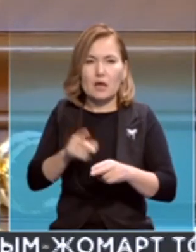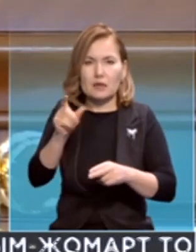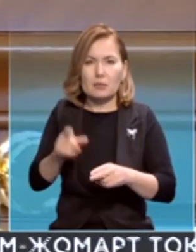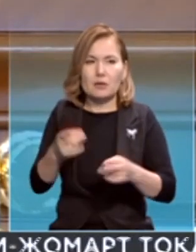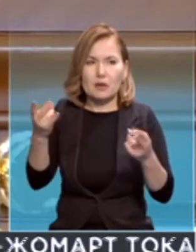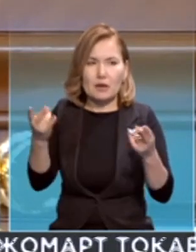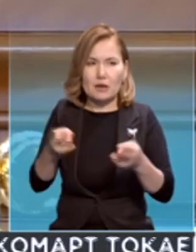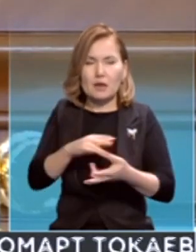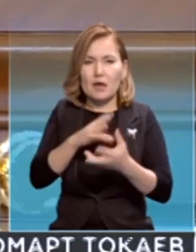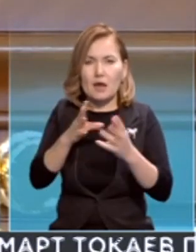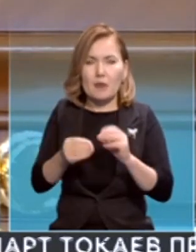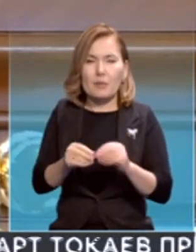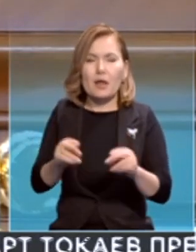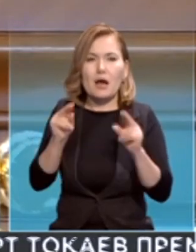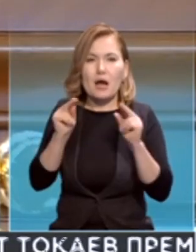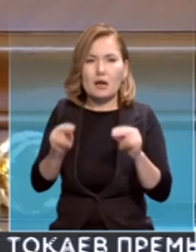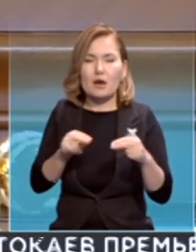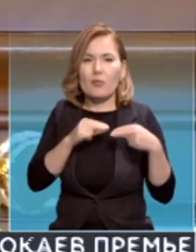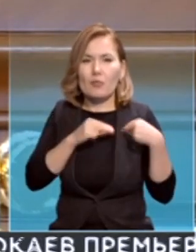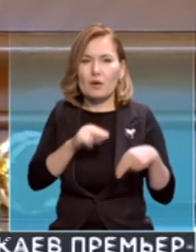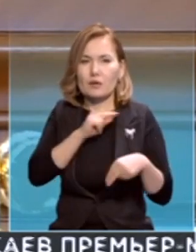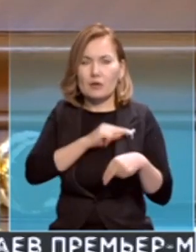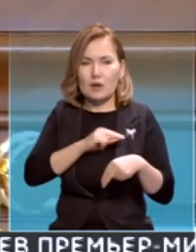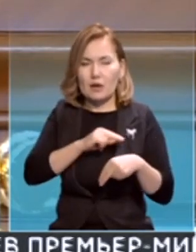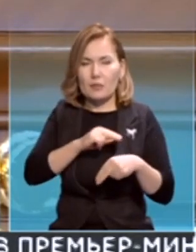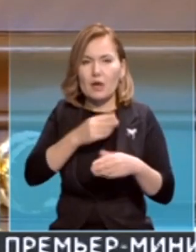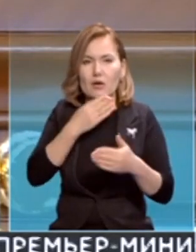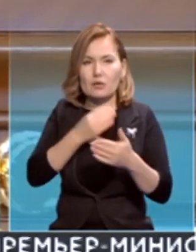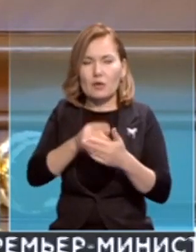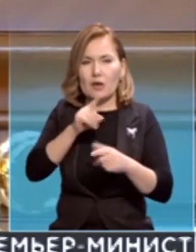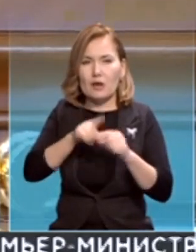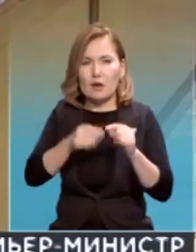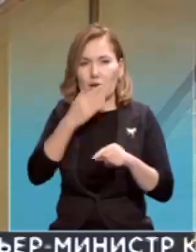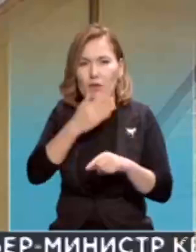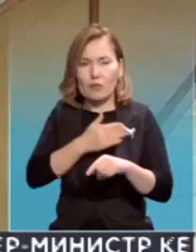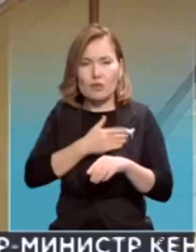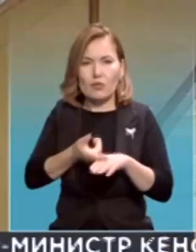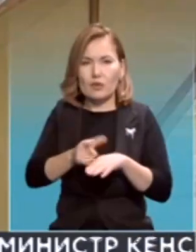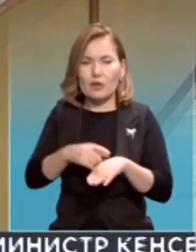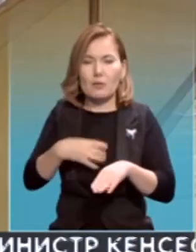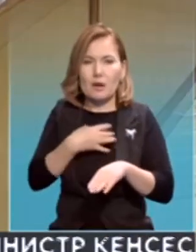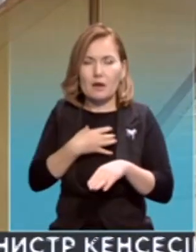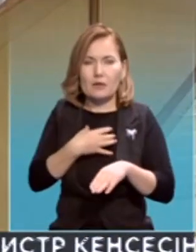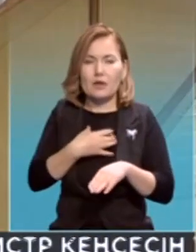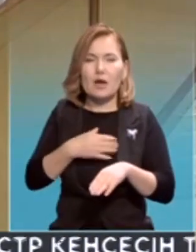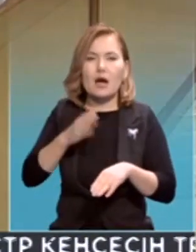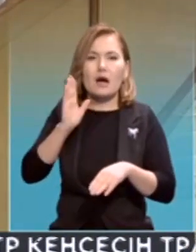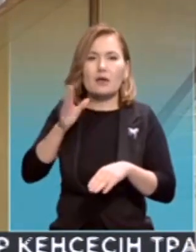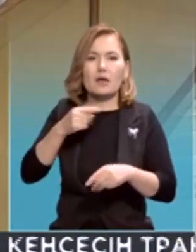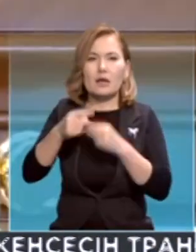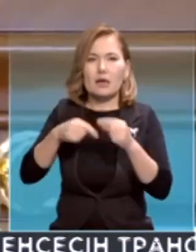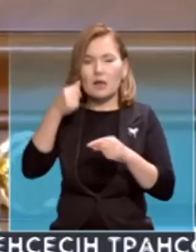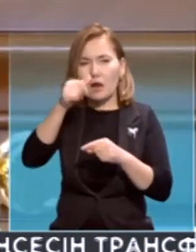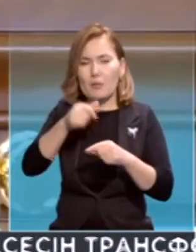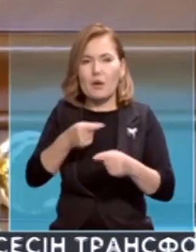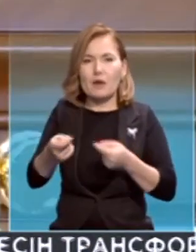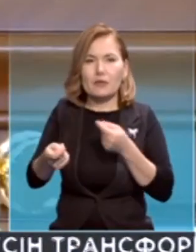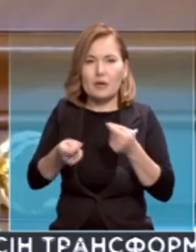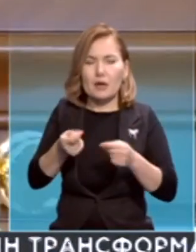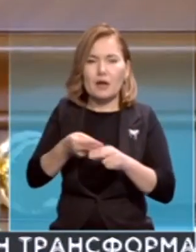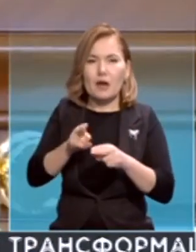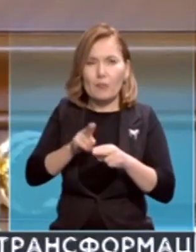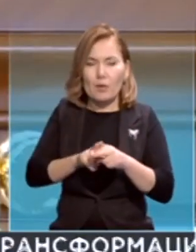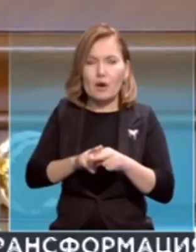Олардың әділ, еңбекқор және отаншыл болуы аса маңызды. Сондықтан келесі жылы бастықтардың үнемі бүйрегі бұрып